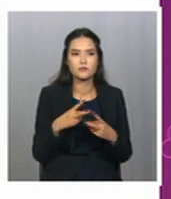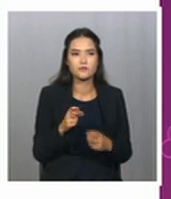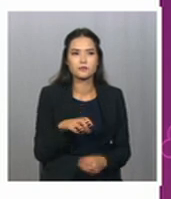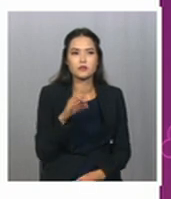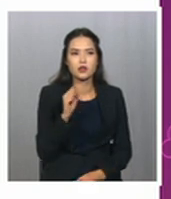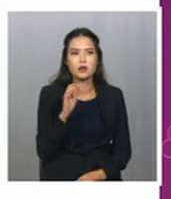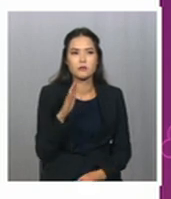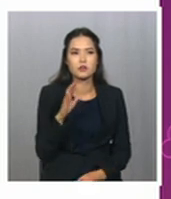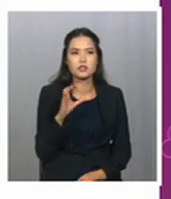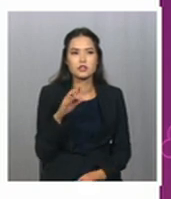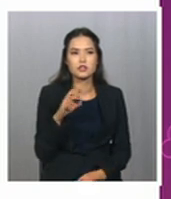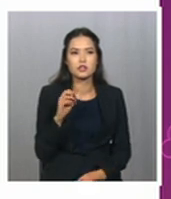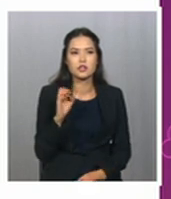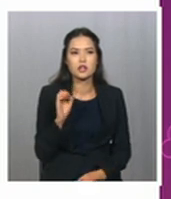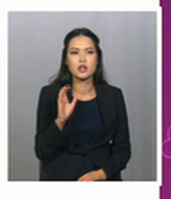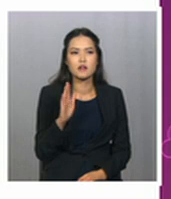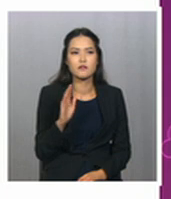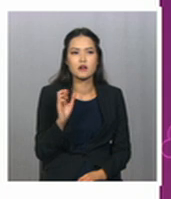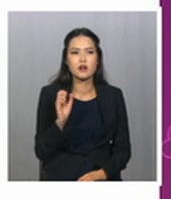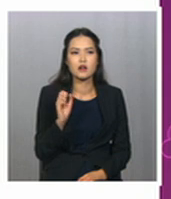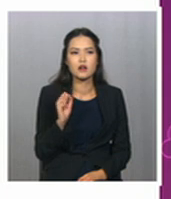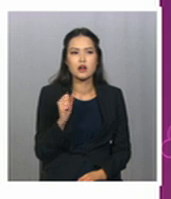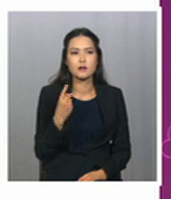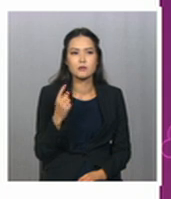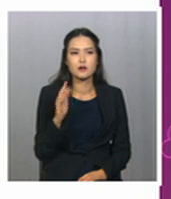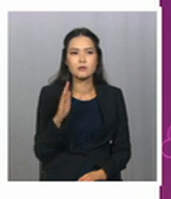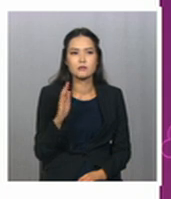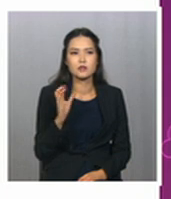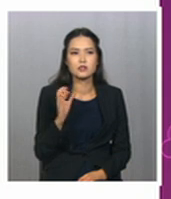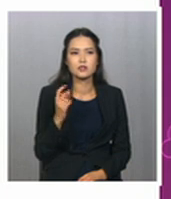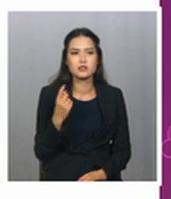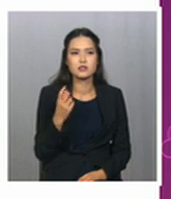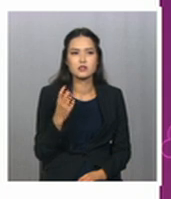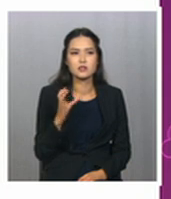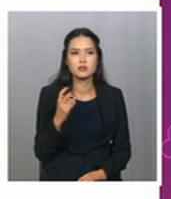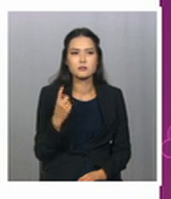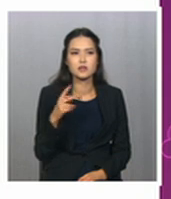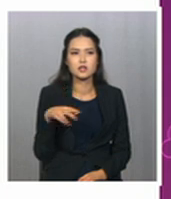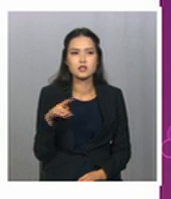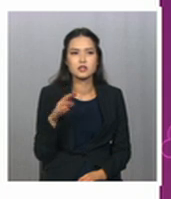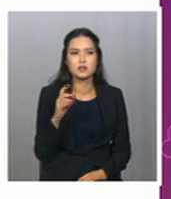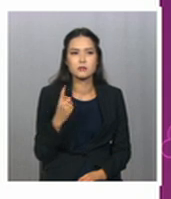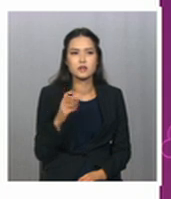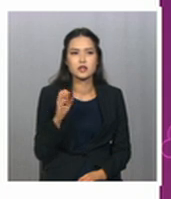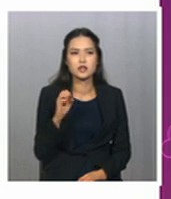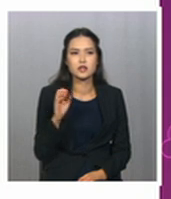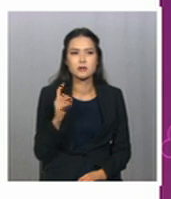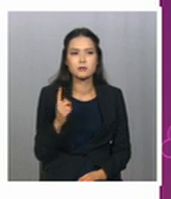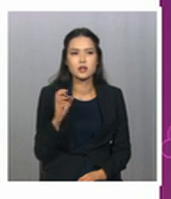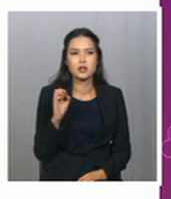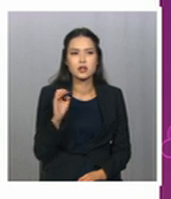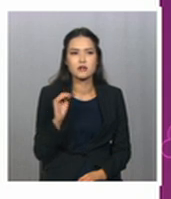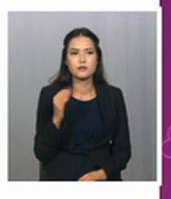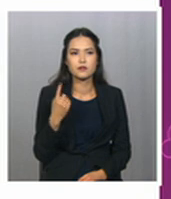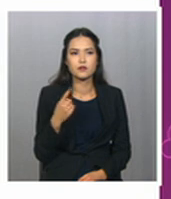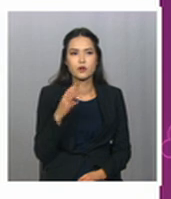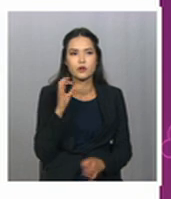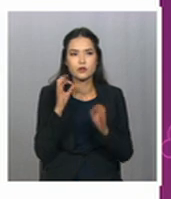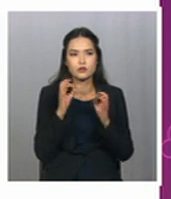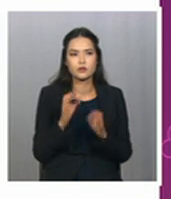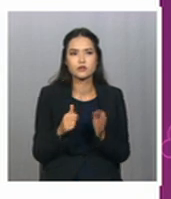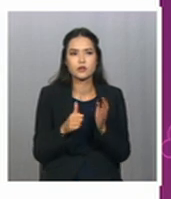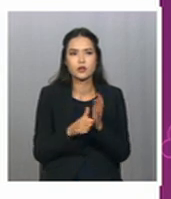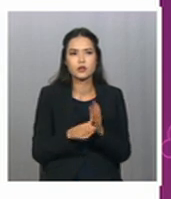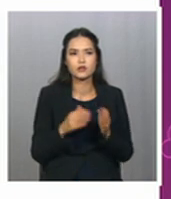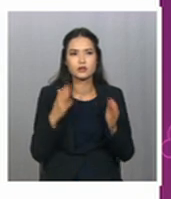С, Д, Е, Ф, А1, Б1, С1, Д1, Е1, Ф1 дұрыс 6 бұрышты призманың